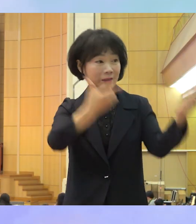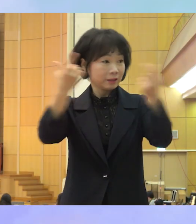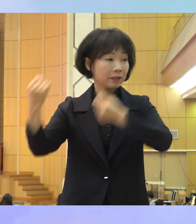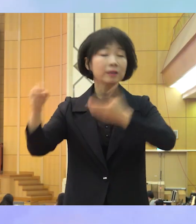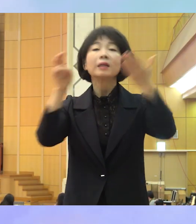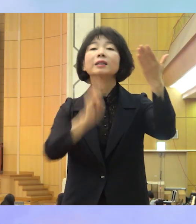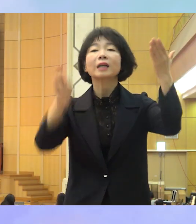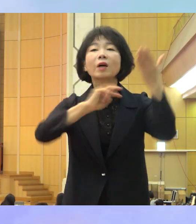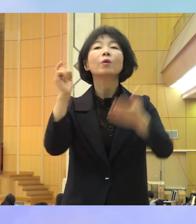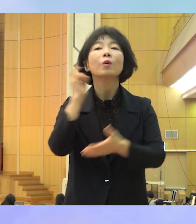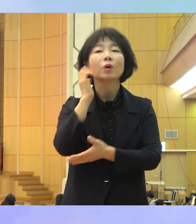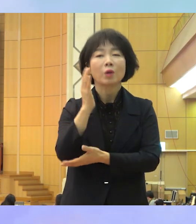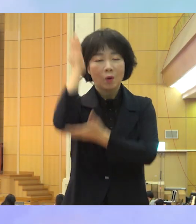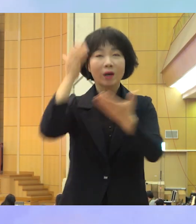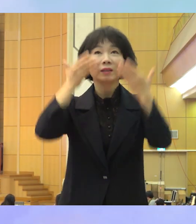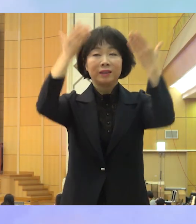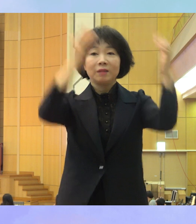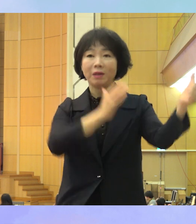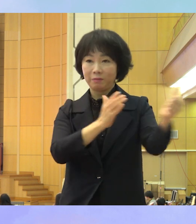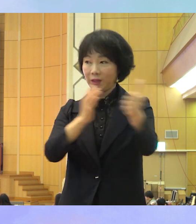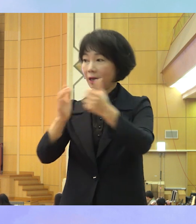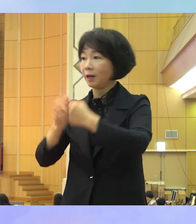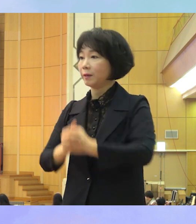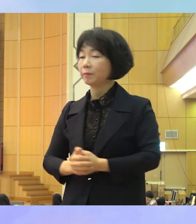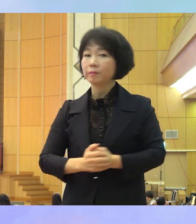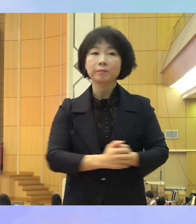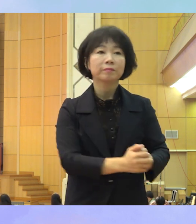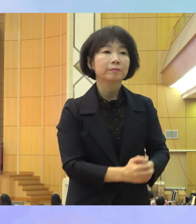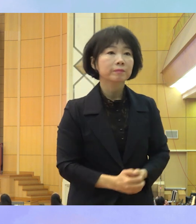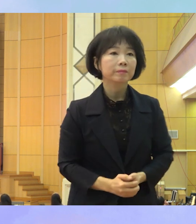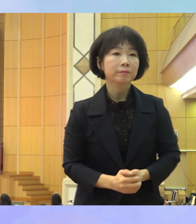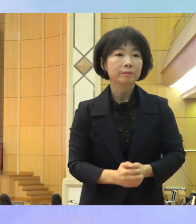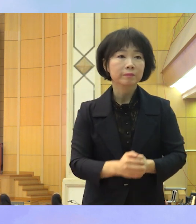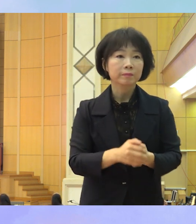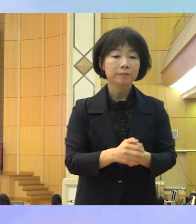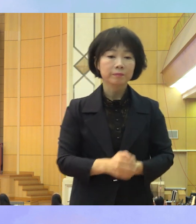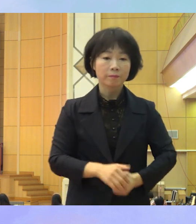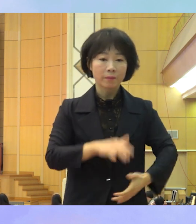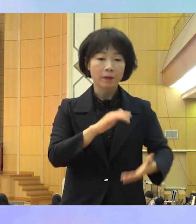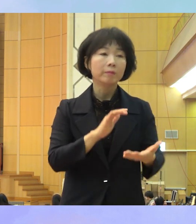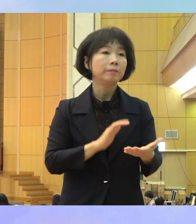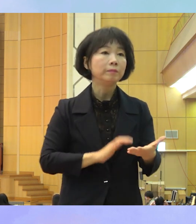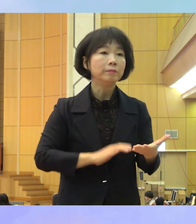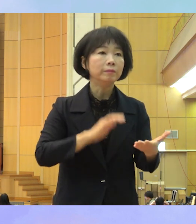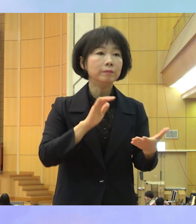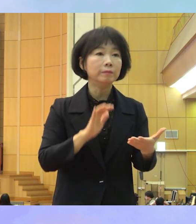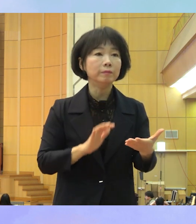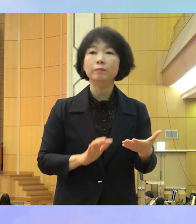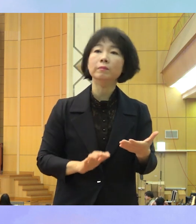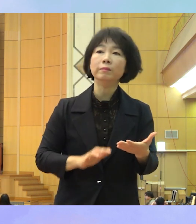할렐루야. 찬양하시면서 주일 3부 예배를 주님께 드리겠습니다.